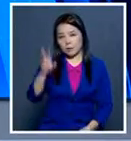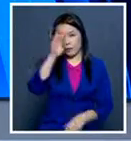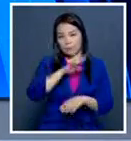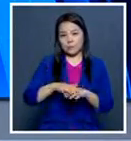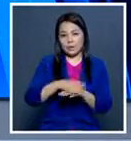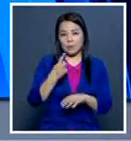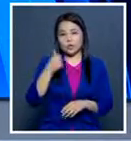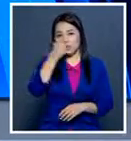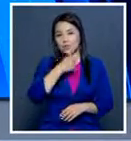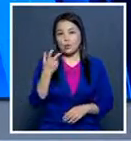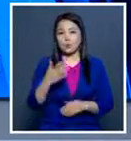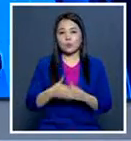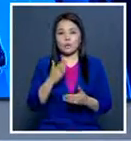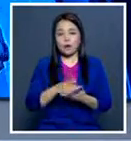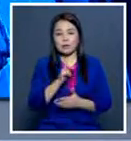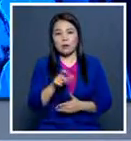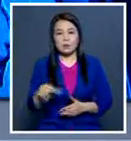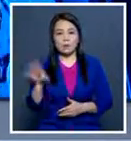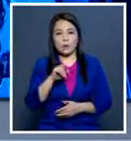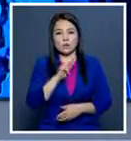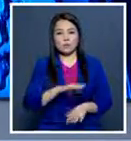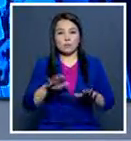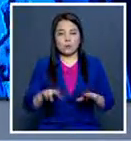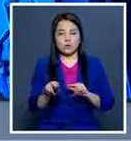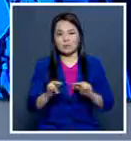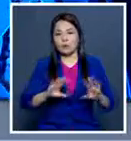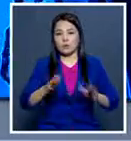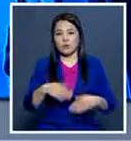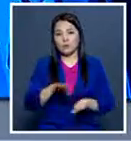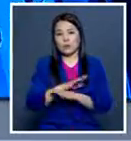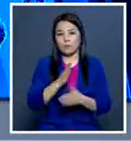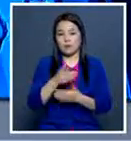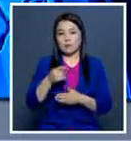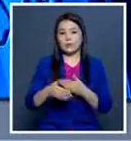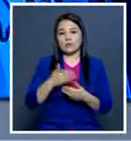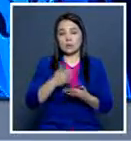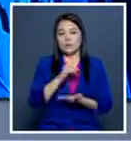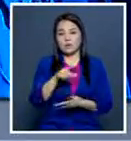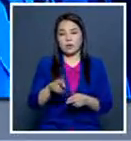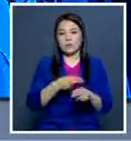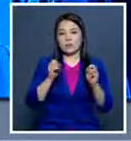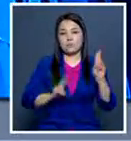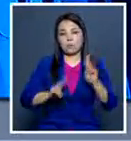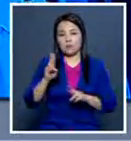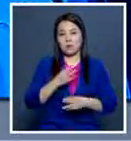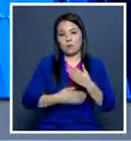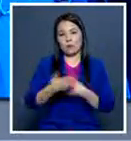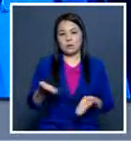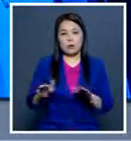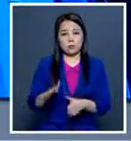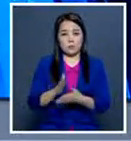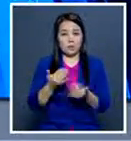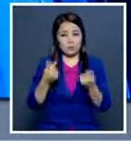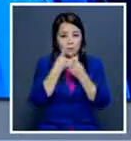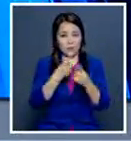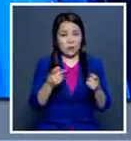Елімізде бір жылда 300-ге жуық адам жұмыс орнында қаза табады, ал мыңдаған жұмысшы еңбек қауіпсіздігін сақтамағандықтан мүгедек болып қалады. Бұл